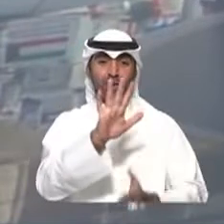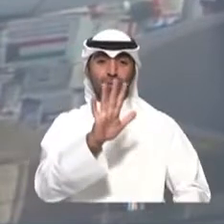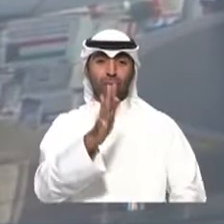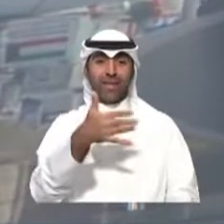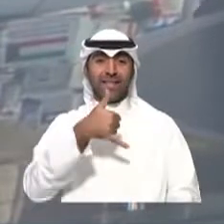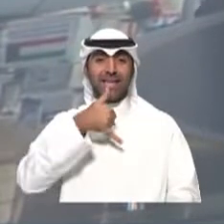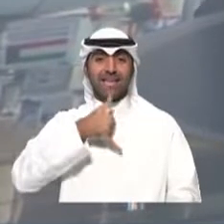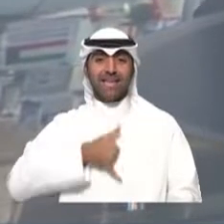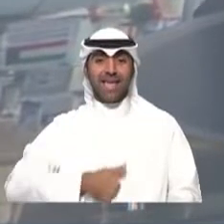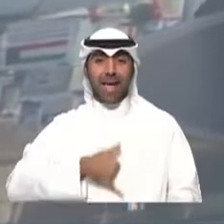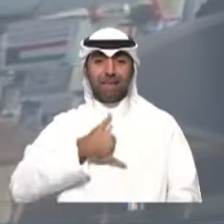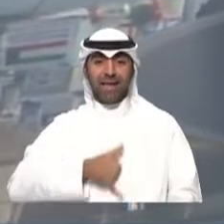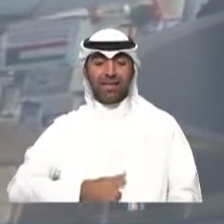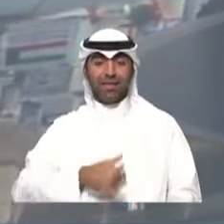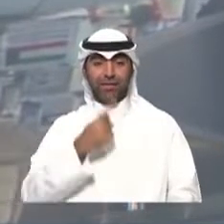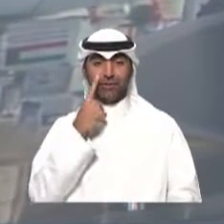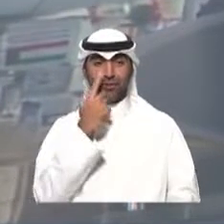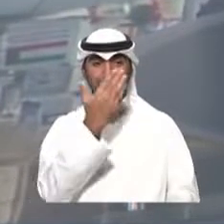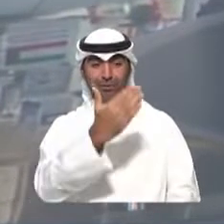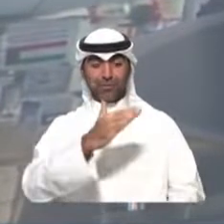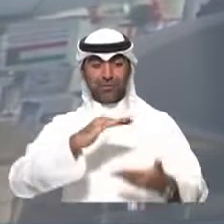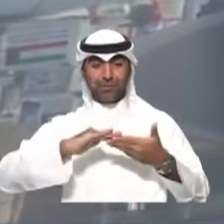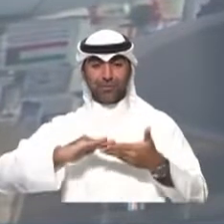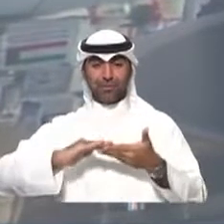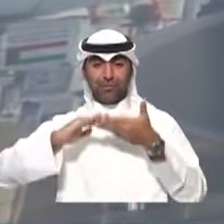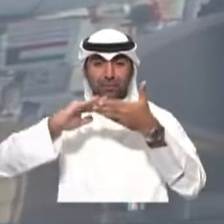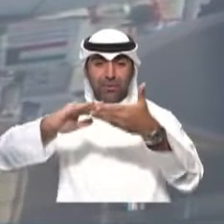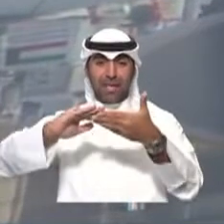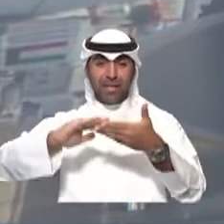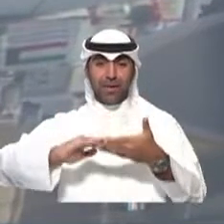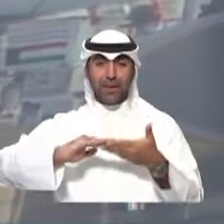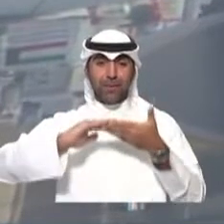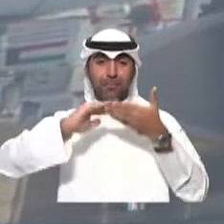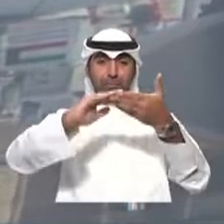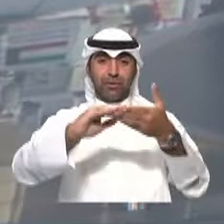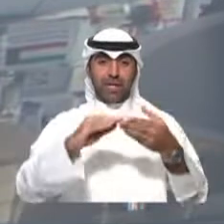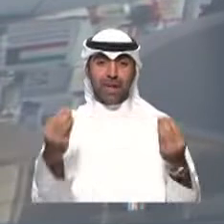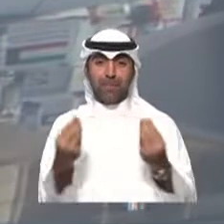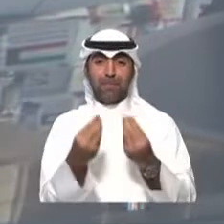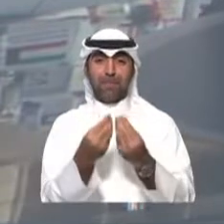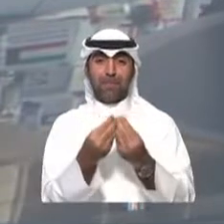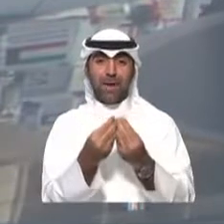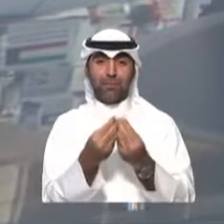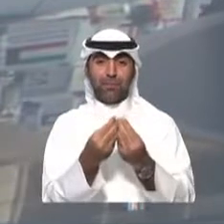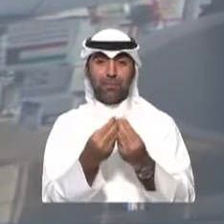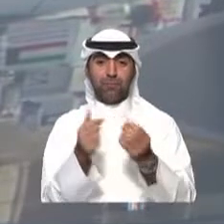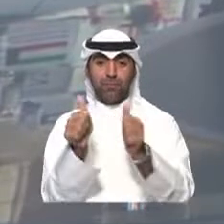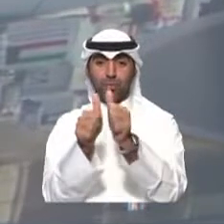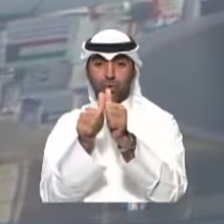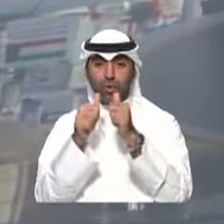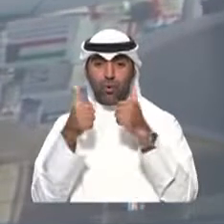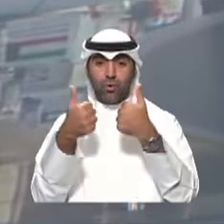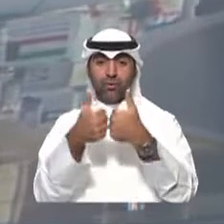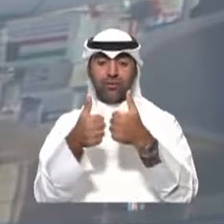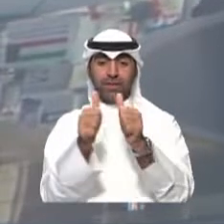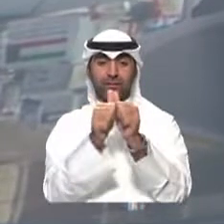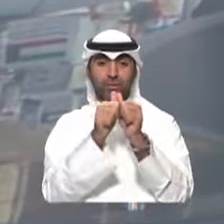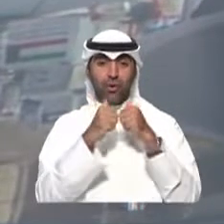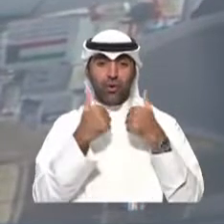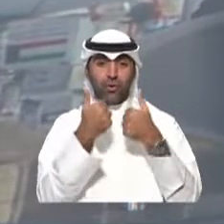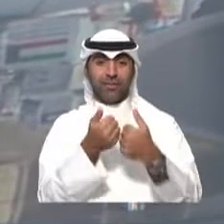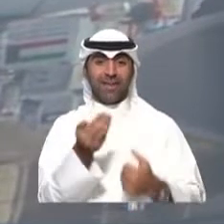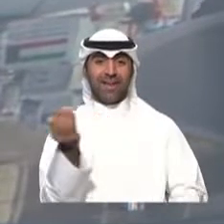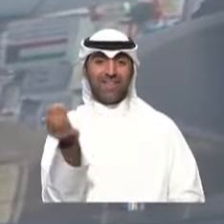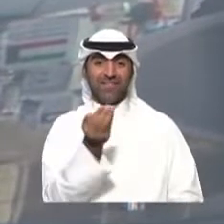ففي اليمن وزعت جمعية التنمية الخيرية مئات السلال الغذائية للأسر النازحة والمتضررة